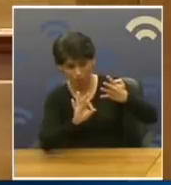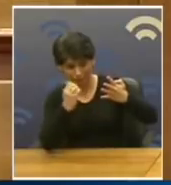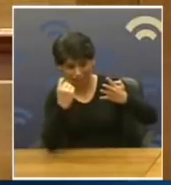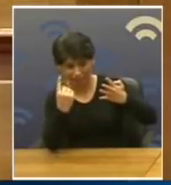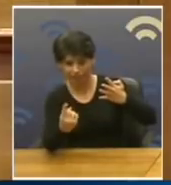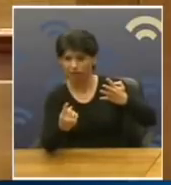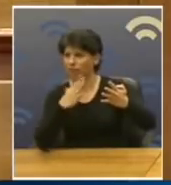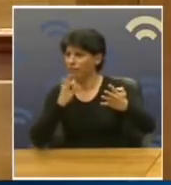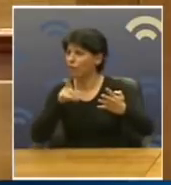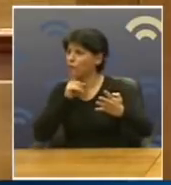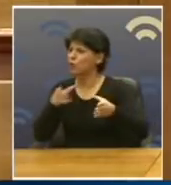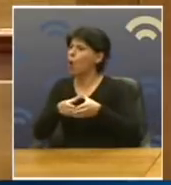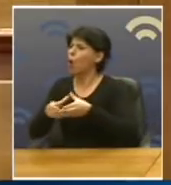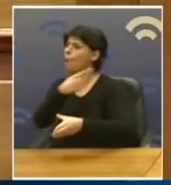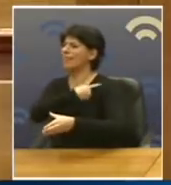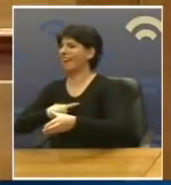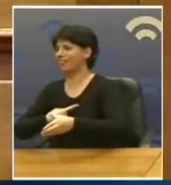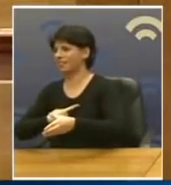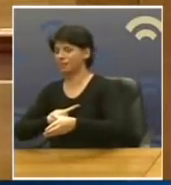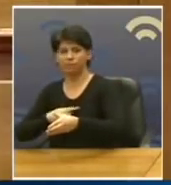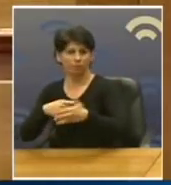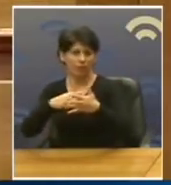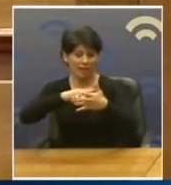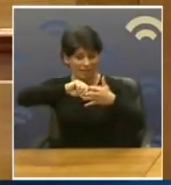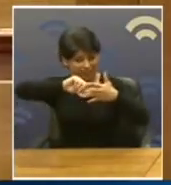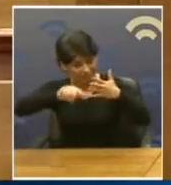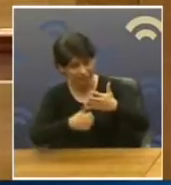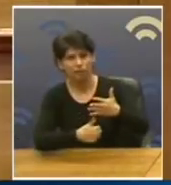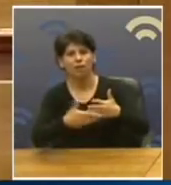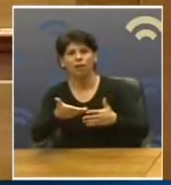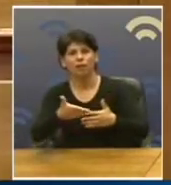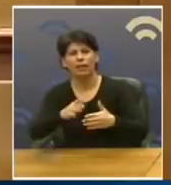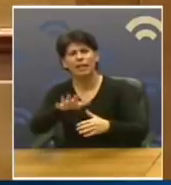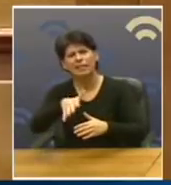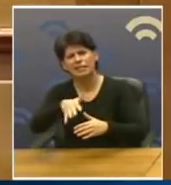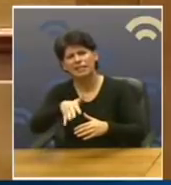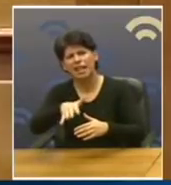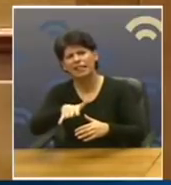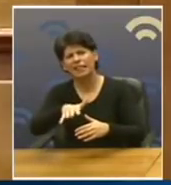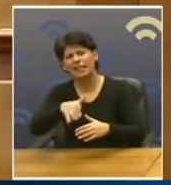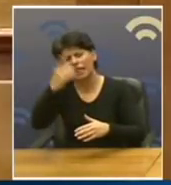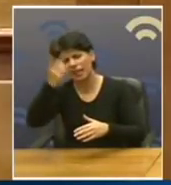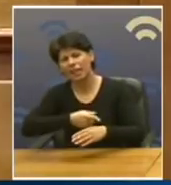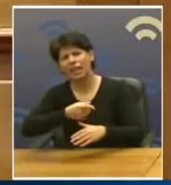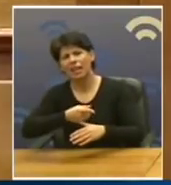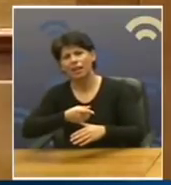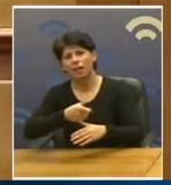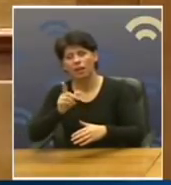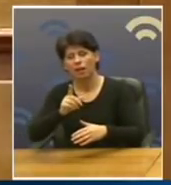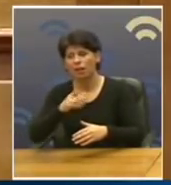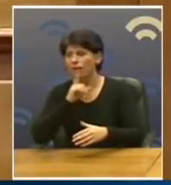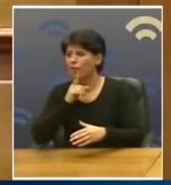κομματάρχης Πρόεδρος και στην τελευταία ψηφοφορία σχετική πλειοψηφία. Διοικητής ΔΕΚΟ ο Πρόεδρος, όχι κομματάρχης,